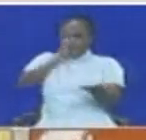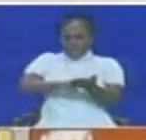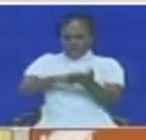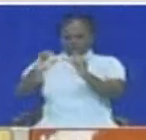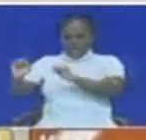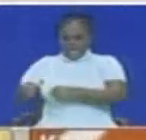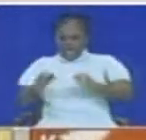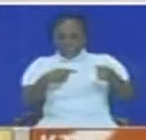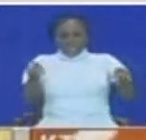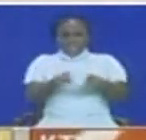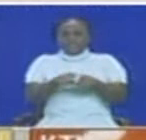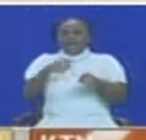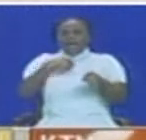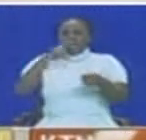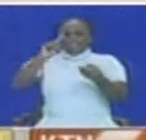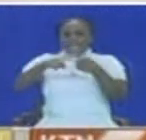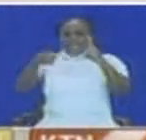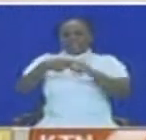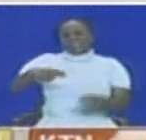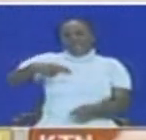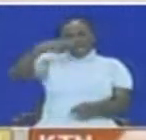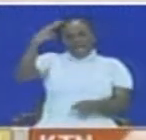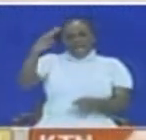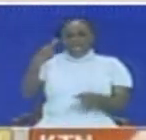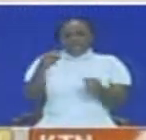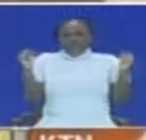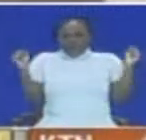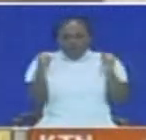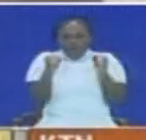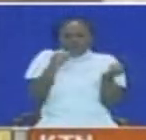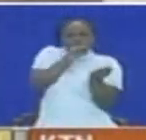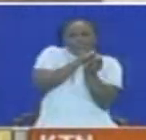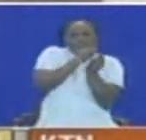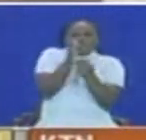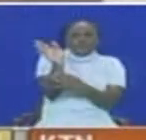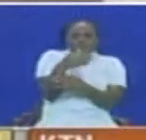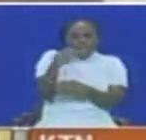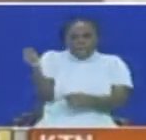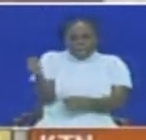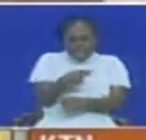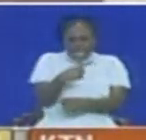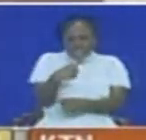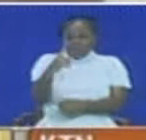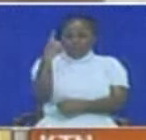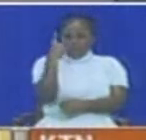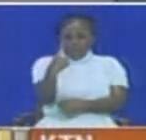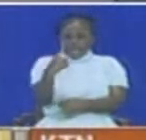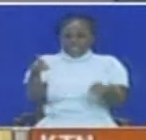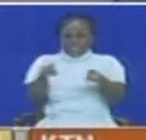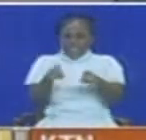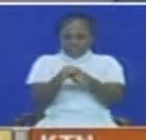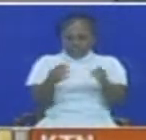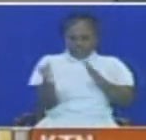Hapa Wamagana vifani vya hali ya juu, jokovu za kisasa zitakazohifadhi samaki kwa muda wa takriban mwezi mmoja, na matayarisho